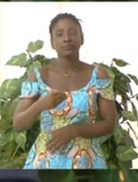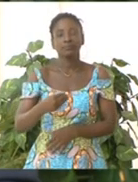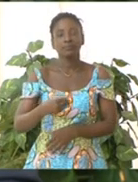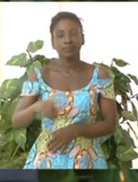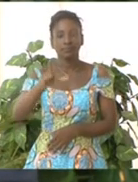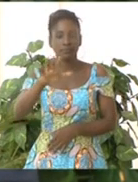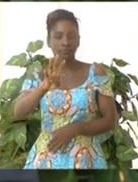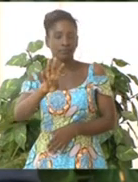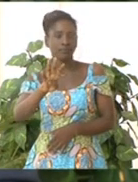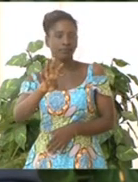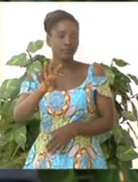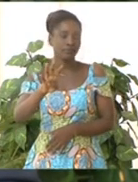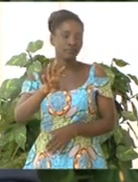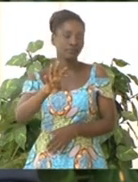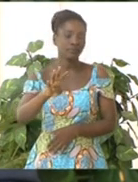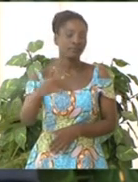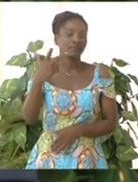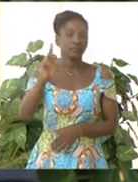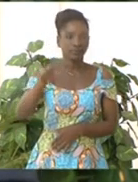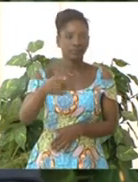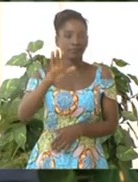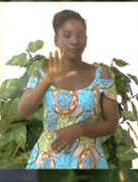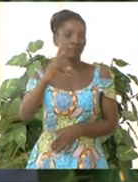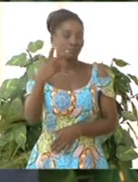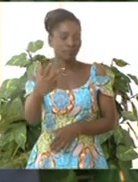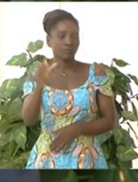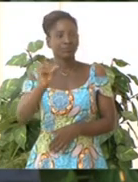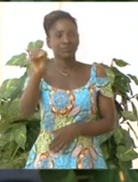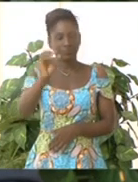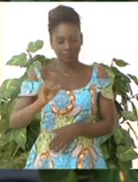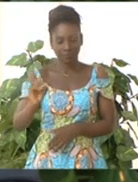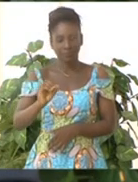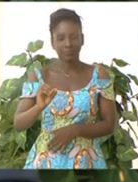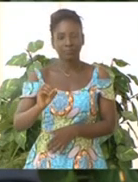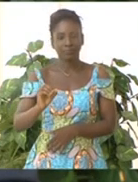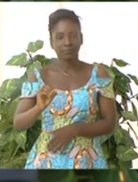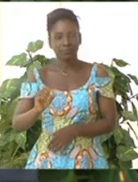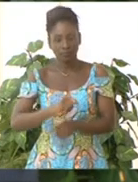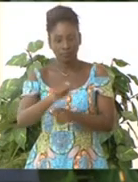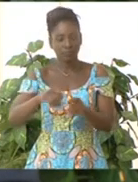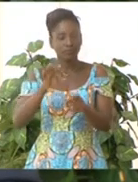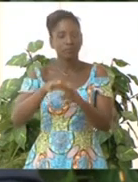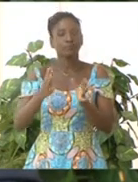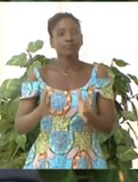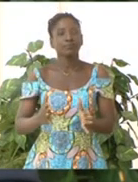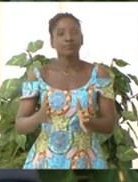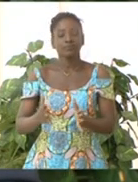24 x 3 53% suffrages exprimés